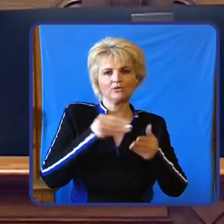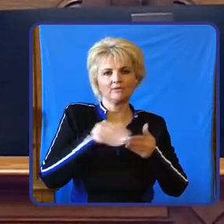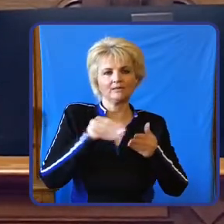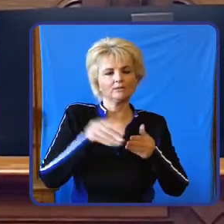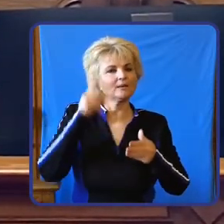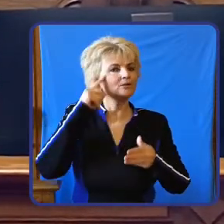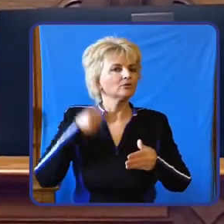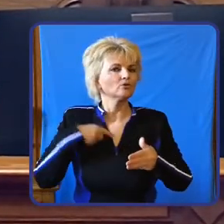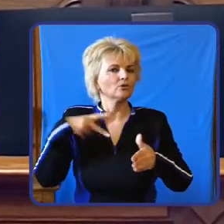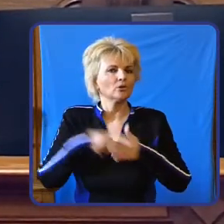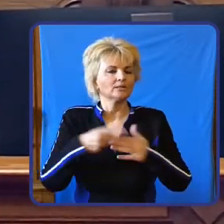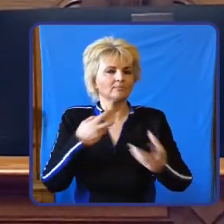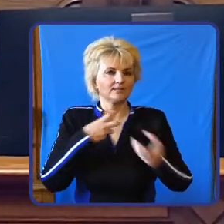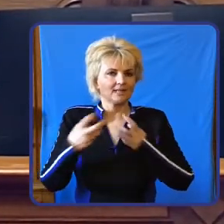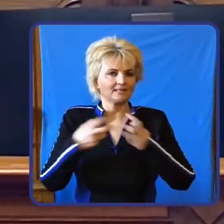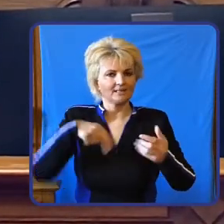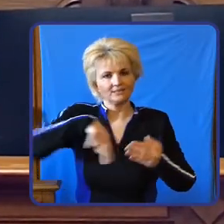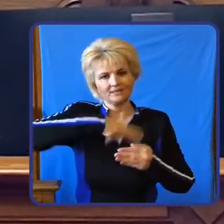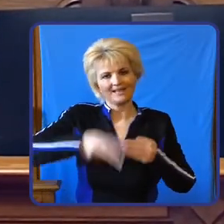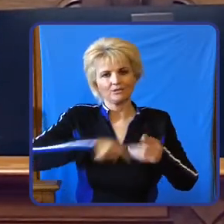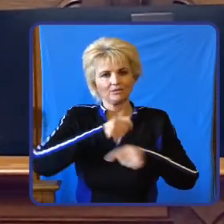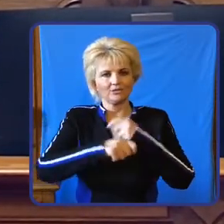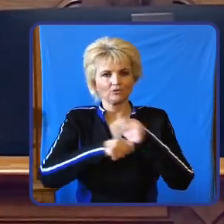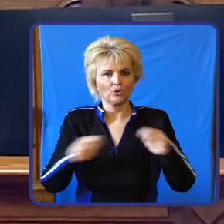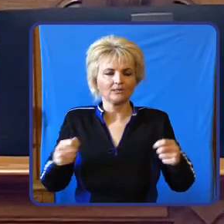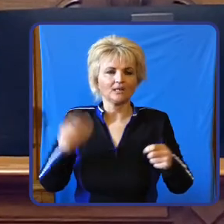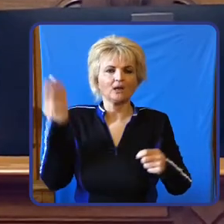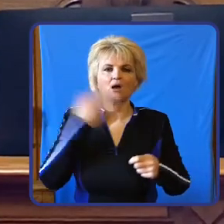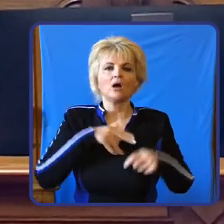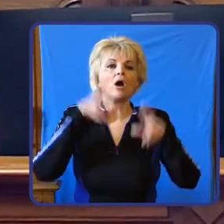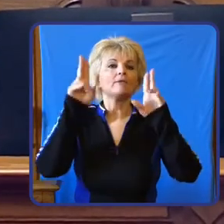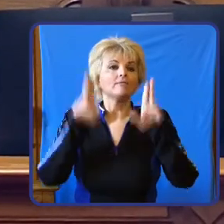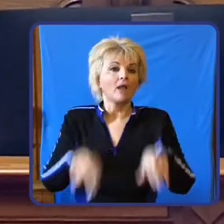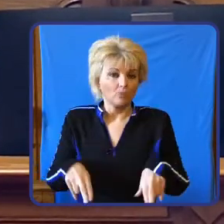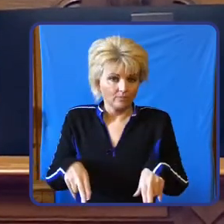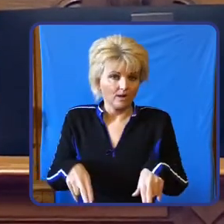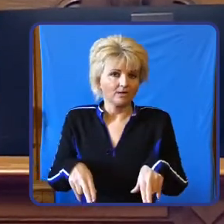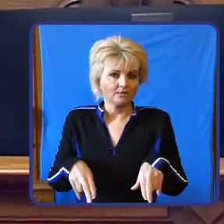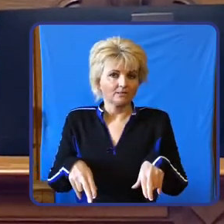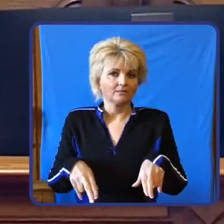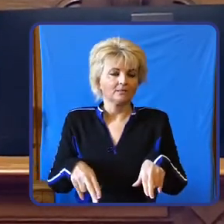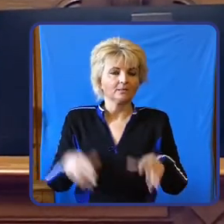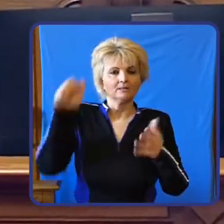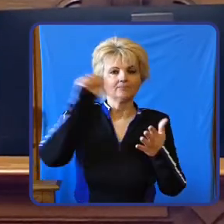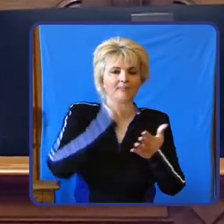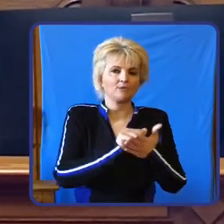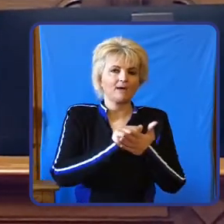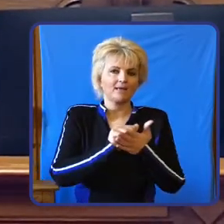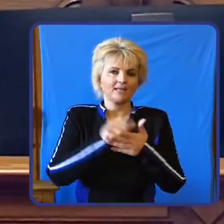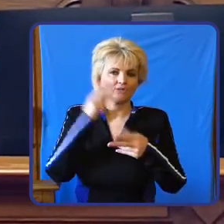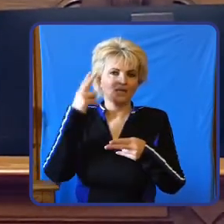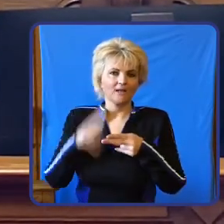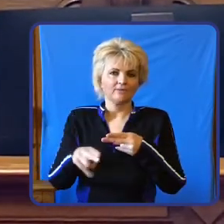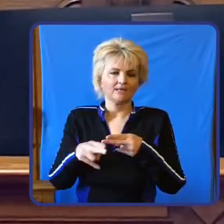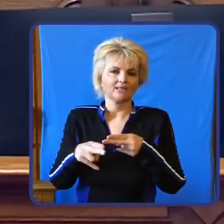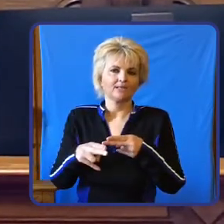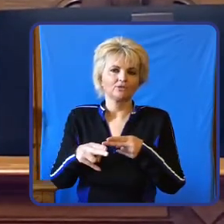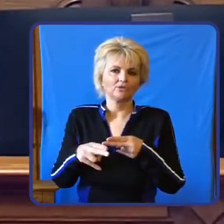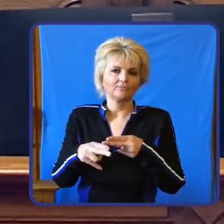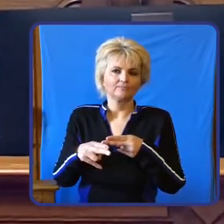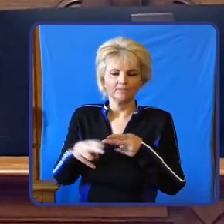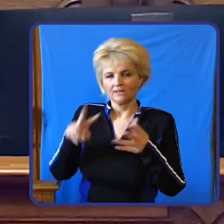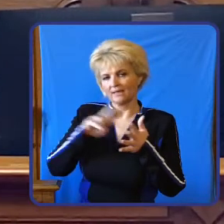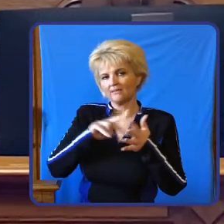egyáltalán tudjunk közbeszereztetni és szerződést kötni rá, de ha tényleges beruházás elvégzése